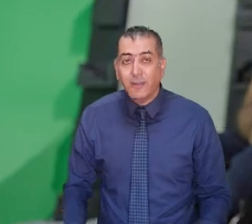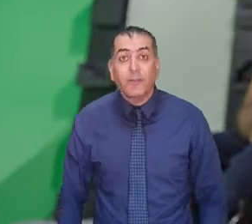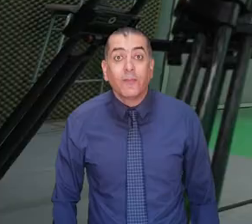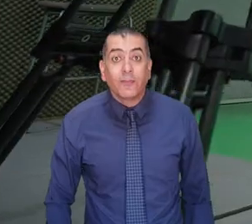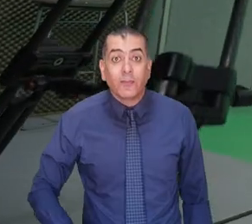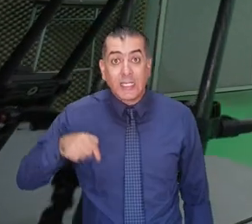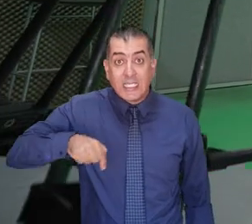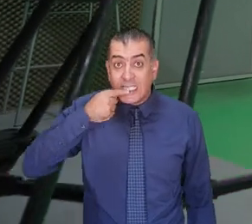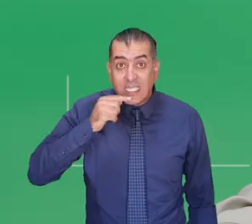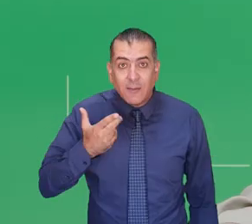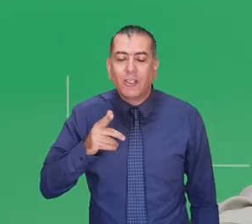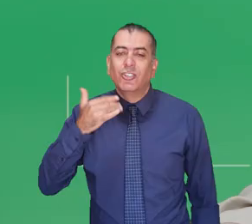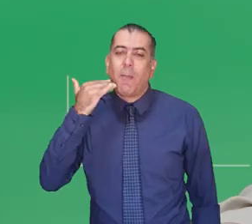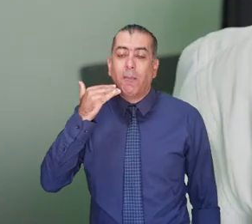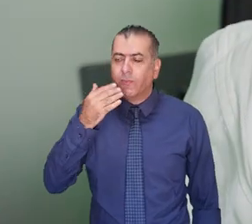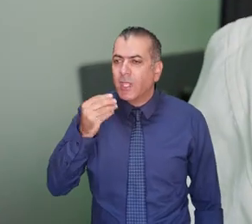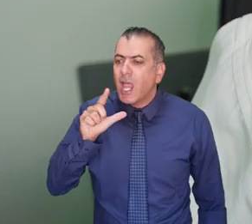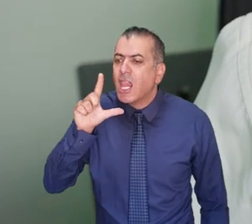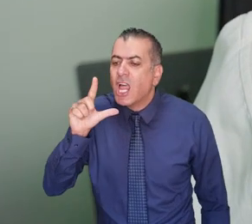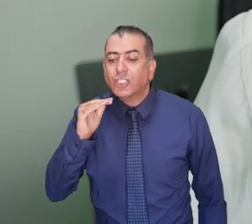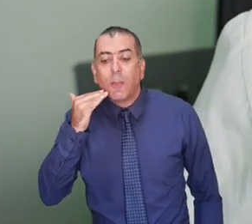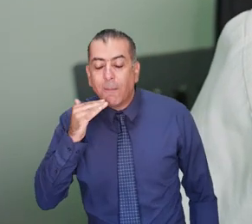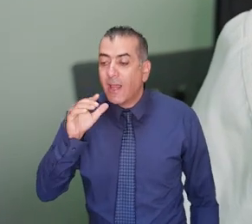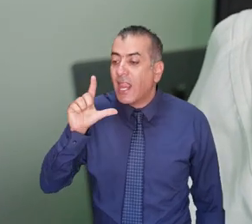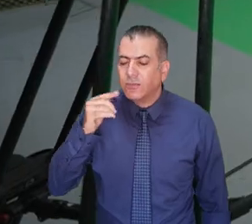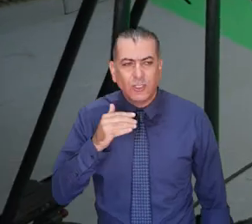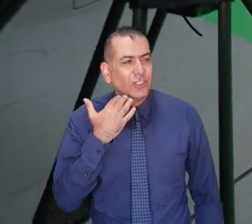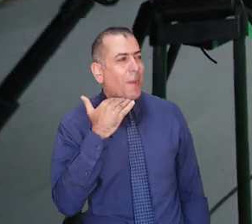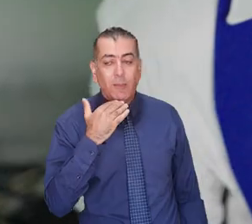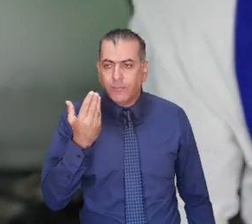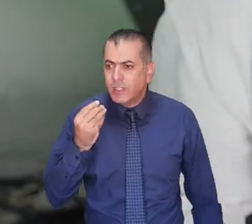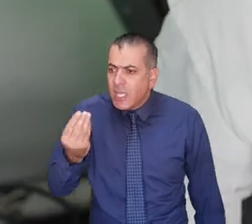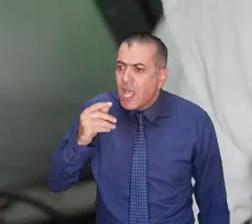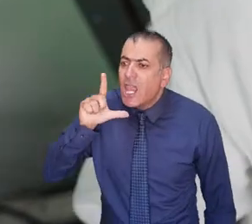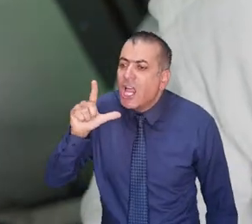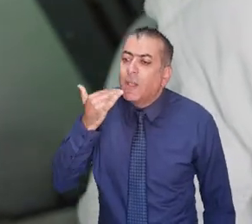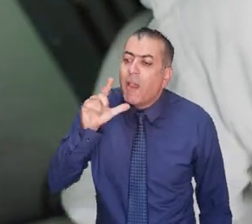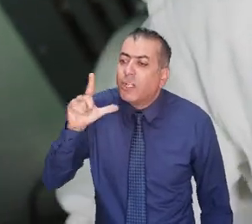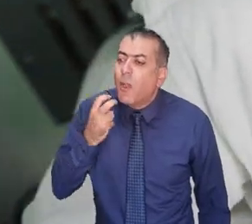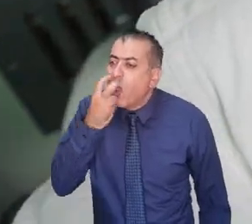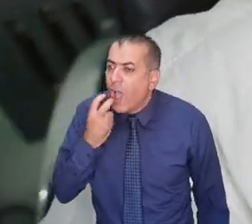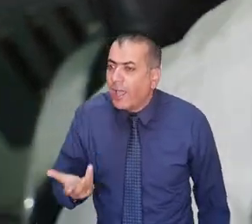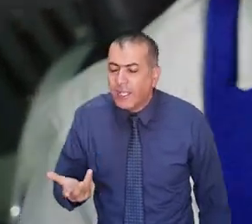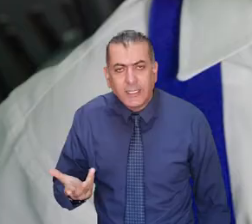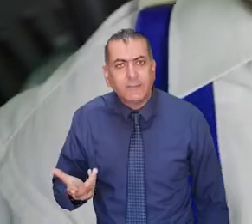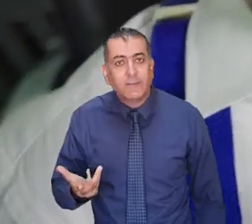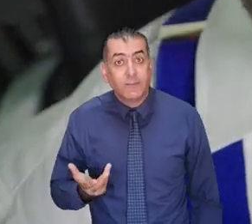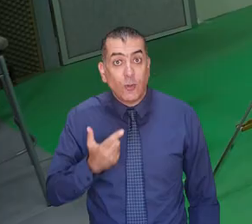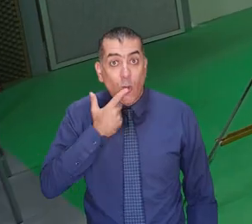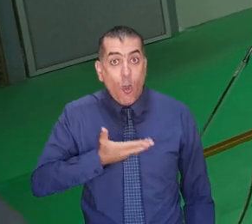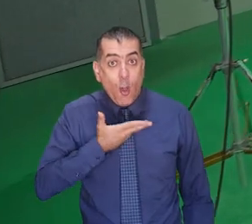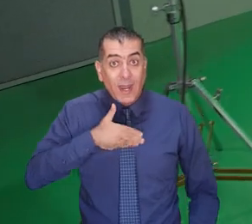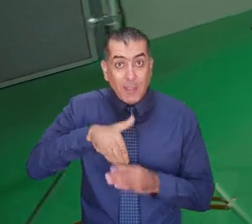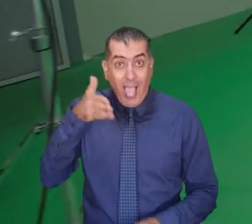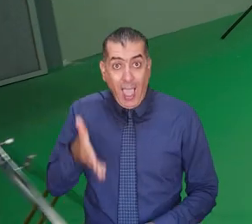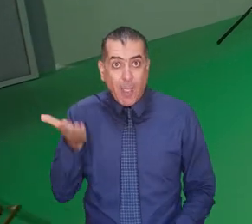هيك. هاي السنة للشباب للشباب للشباب للشباب يا رجل للشباب للشباب.